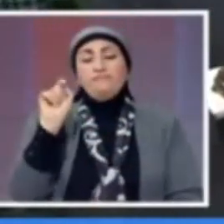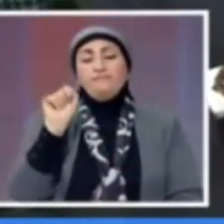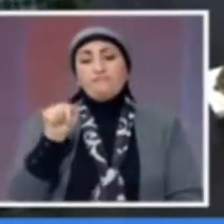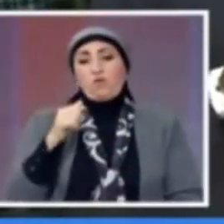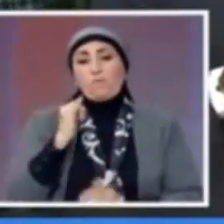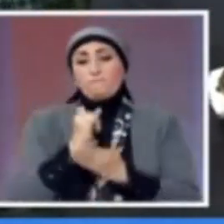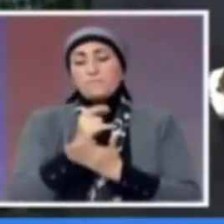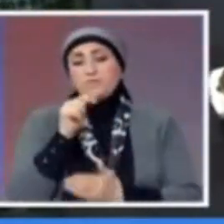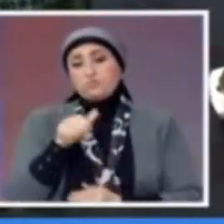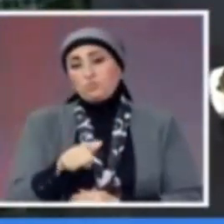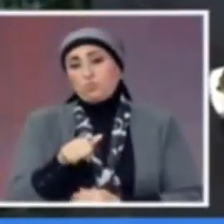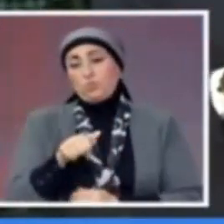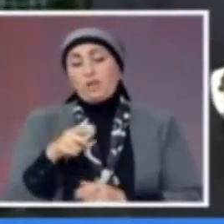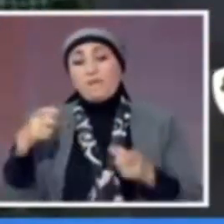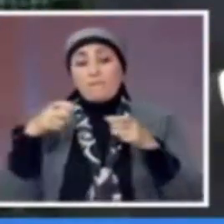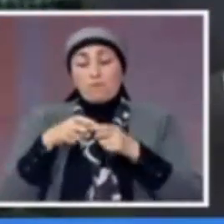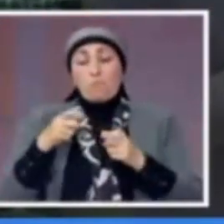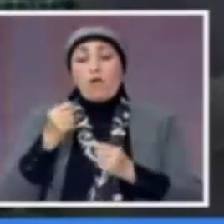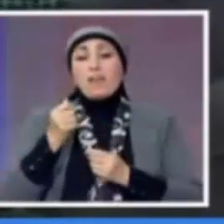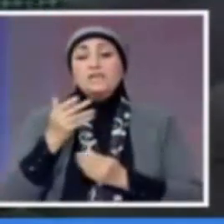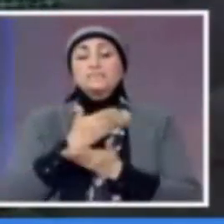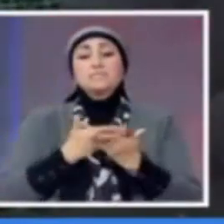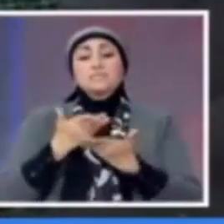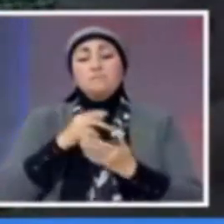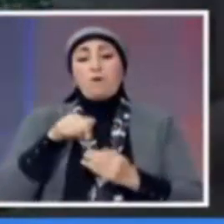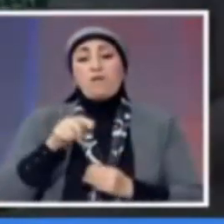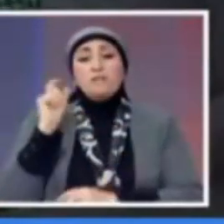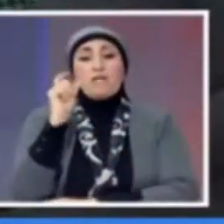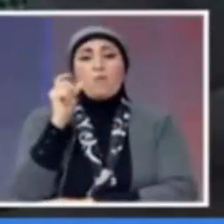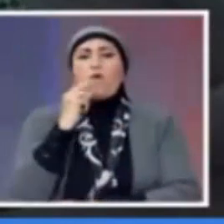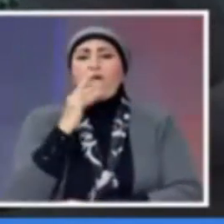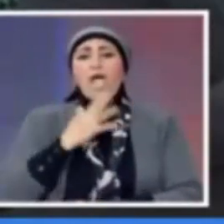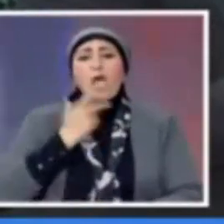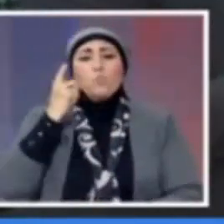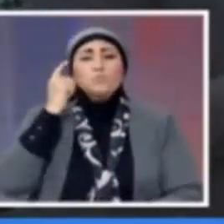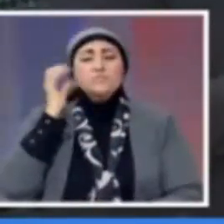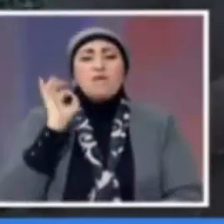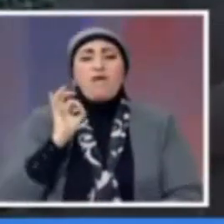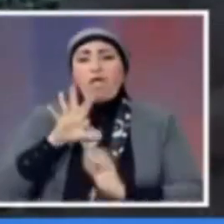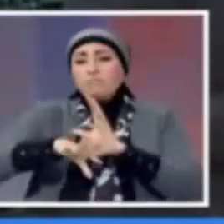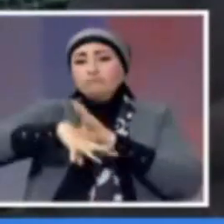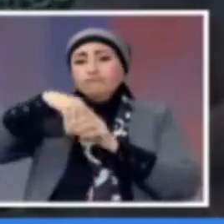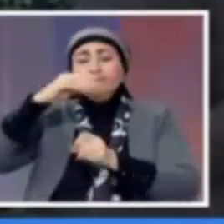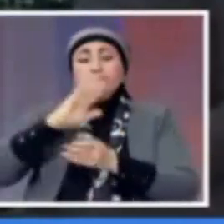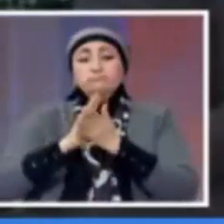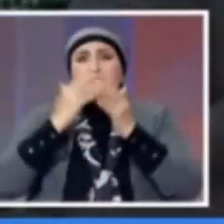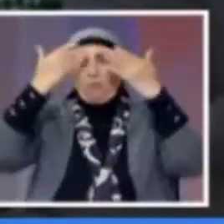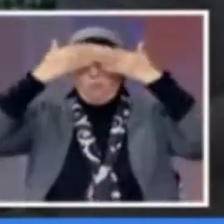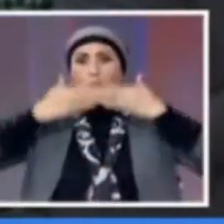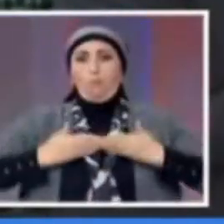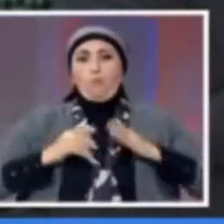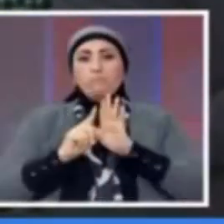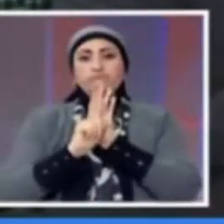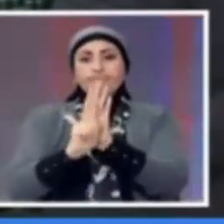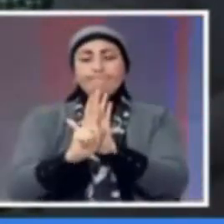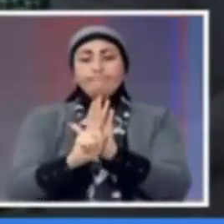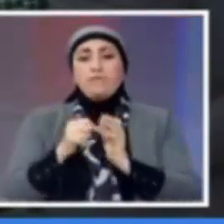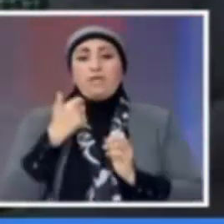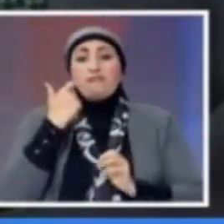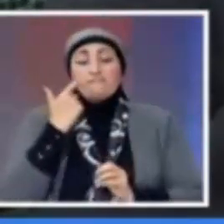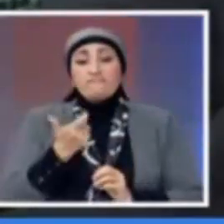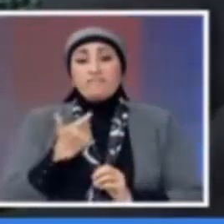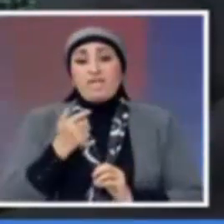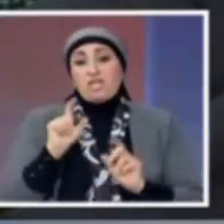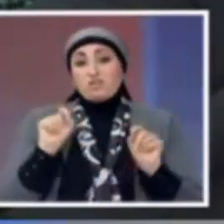رئيس المجموعة الوطنية لاستثمارات الأوقاف. مهندس شريف، بعد إنتاج درع الوجه الواقي اليوم تأتي الأوقاف